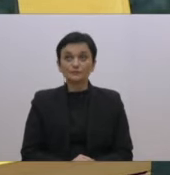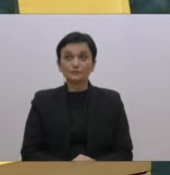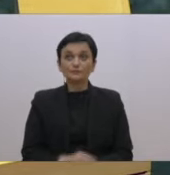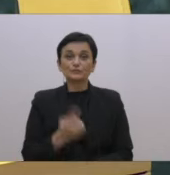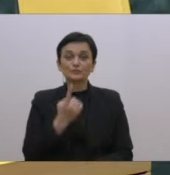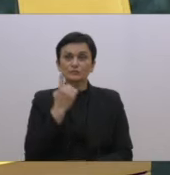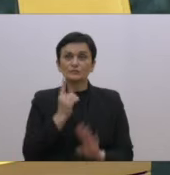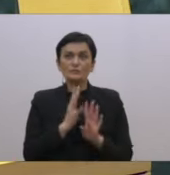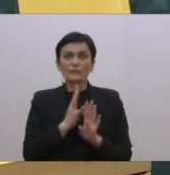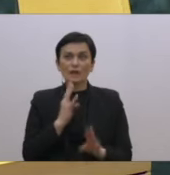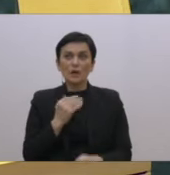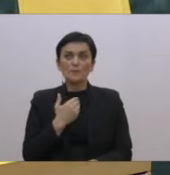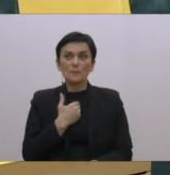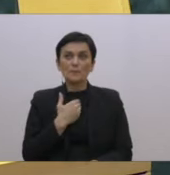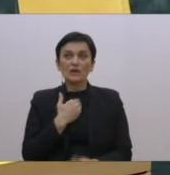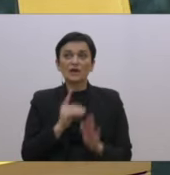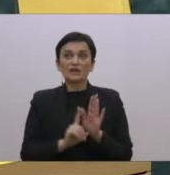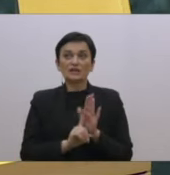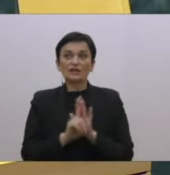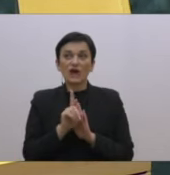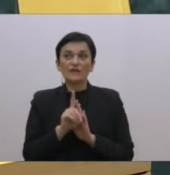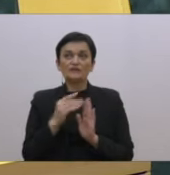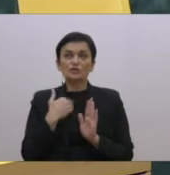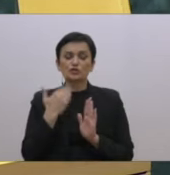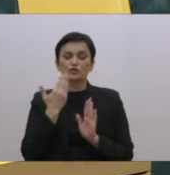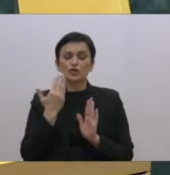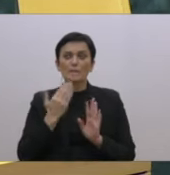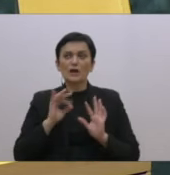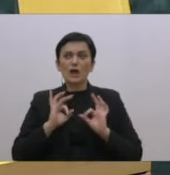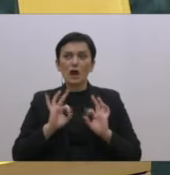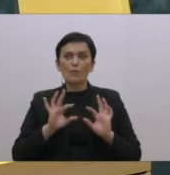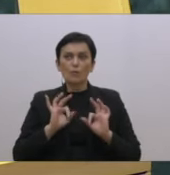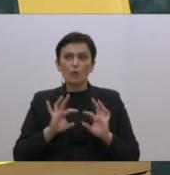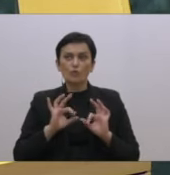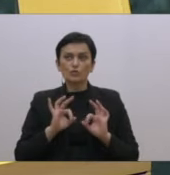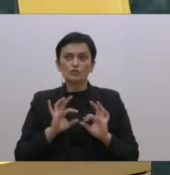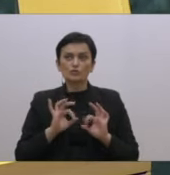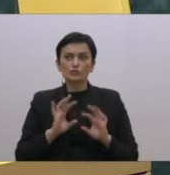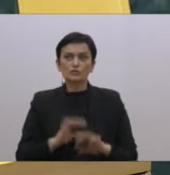პირველ რიგში მე დავიწყებ ჩემს გამოსვლას